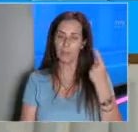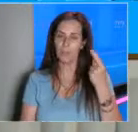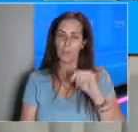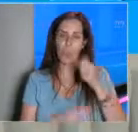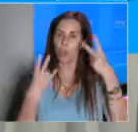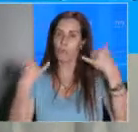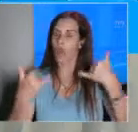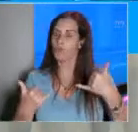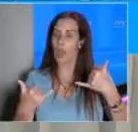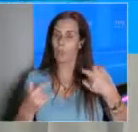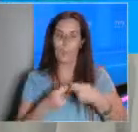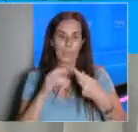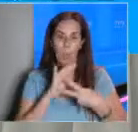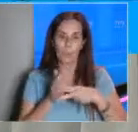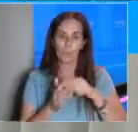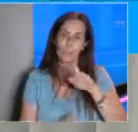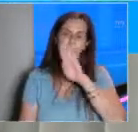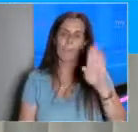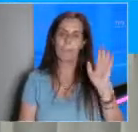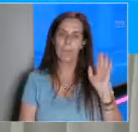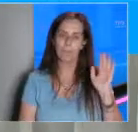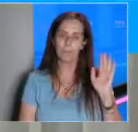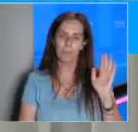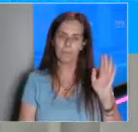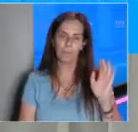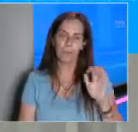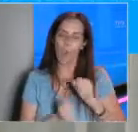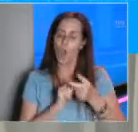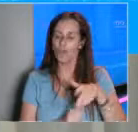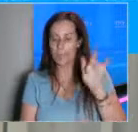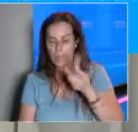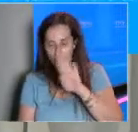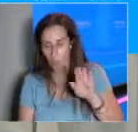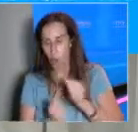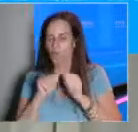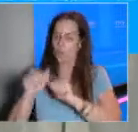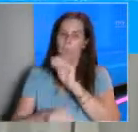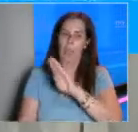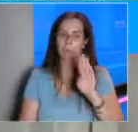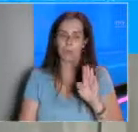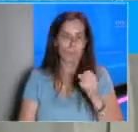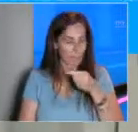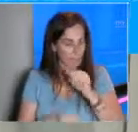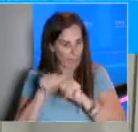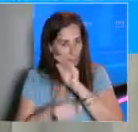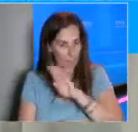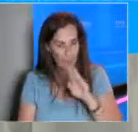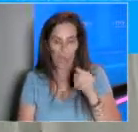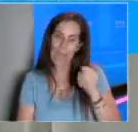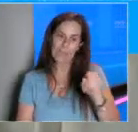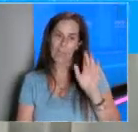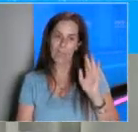את המדינה שלנו באזור הפוליטי הוא בנימין נתניהו. או שאתה נגדו, או שאתה בעדו. ואם אתה בעדו, אז